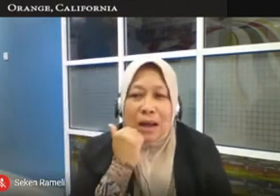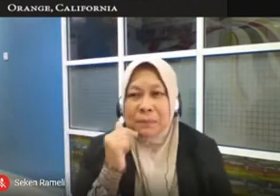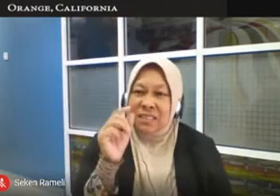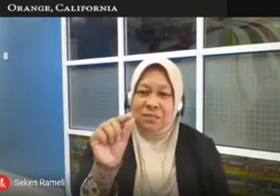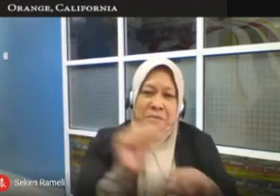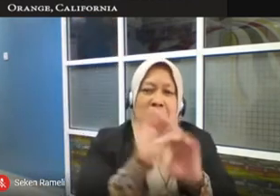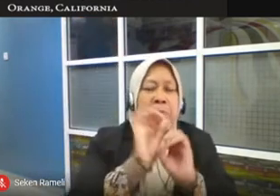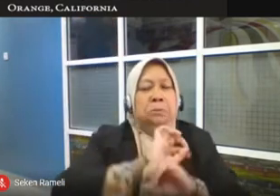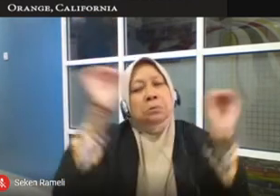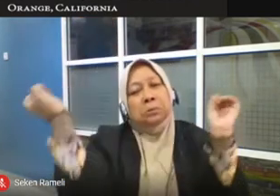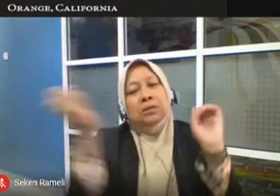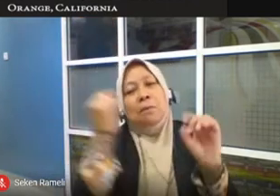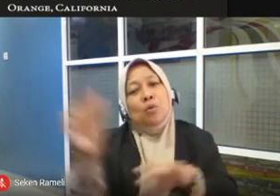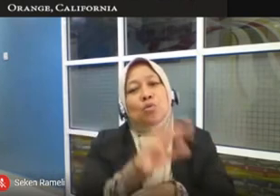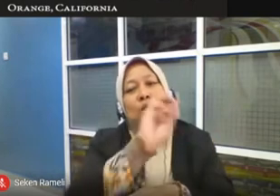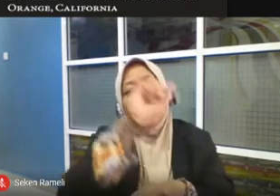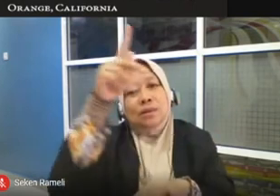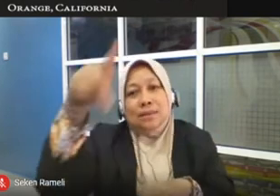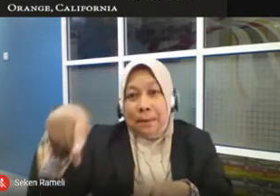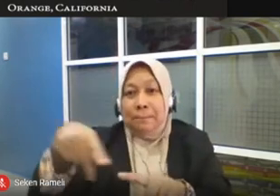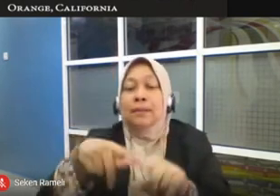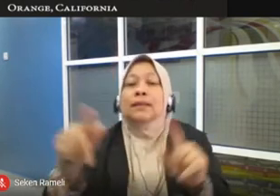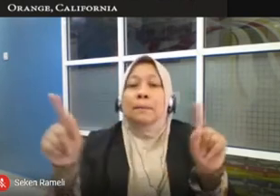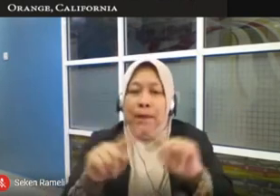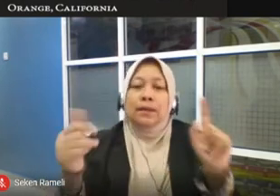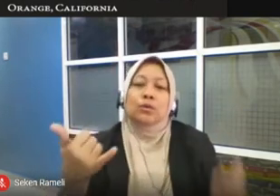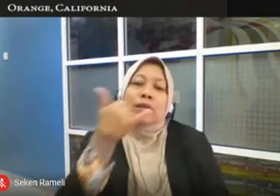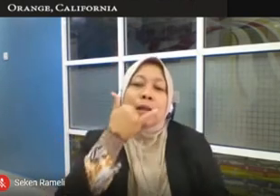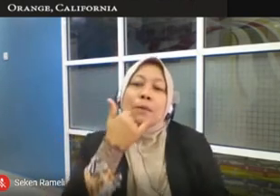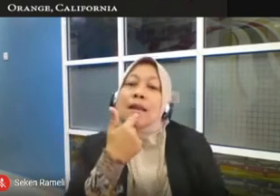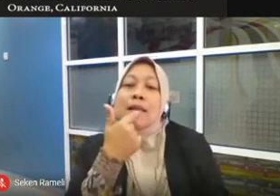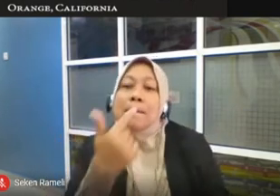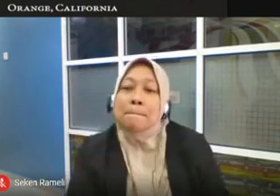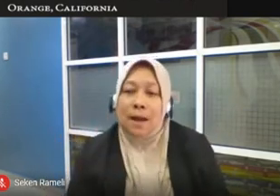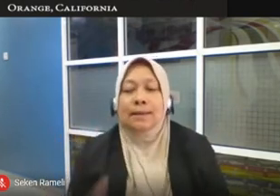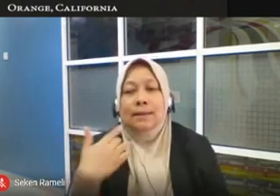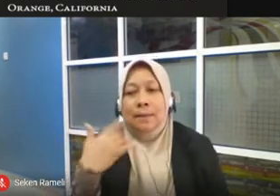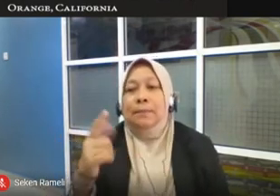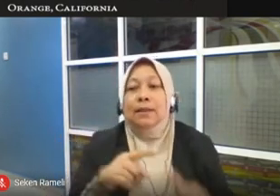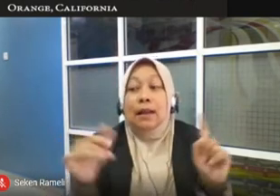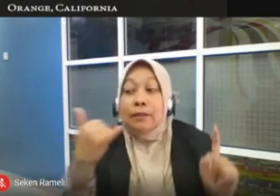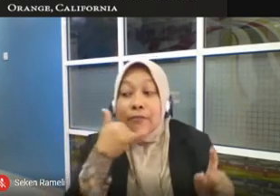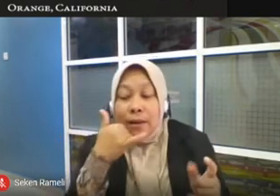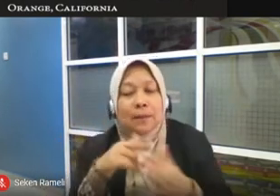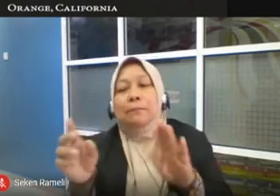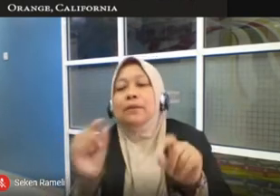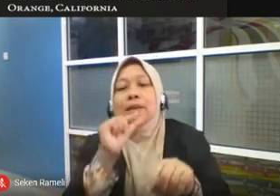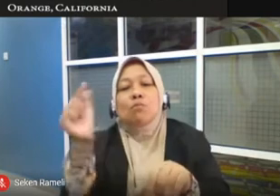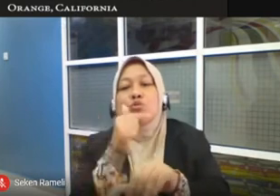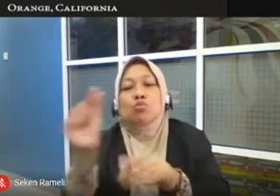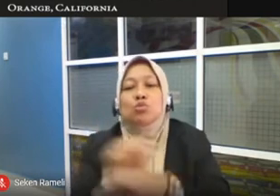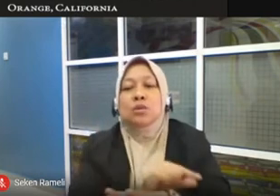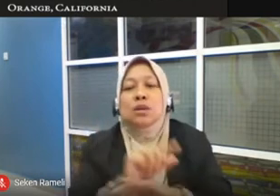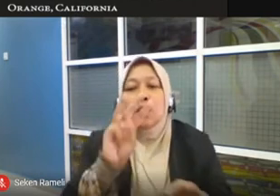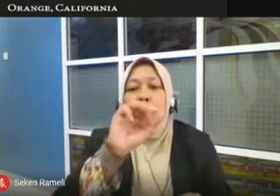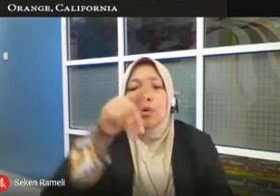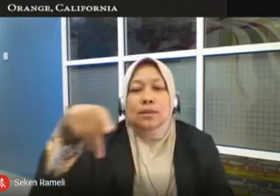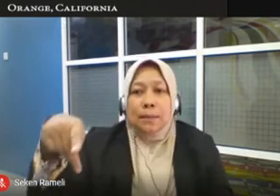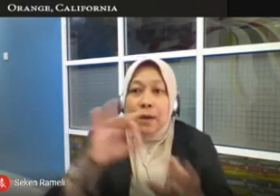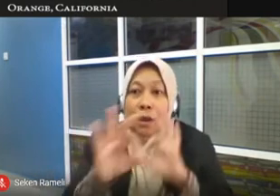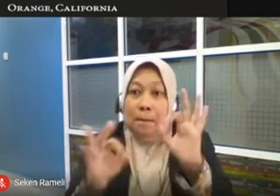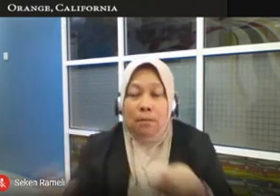WhatsApp, tapi dia masih lagi guna handphone. Nasib baik ada smartphone, tetapi dia tak ada WhatsApp. Jadi masih lagi kalau